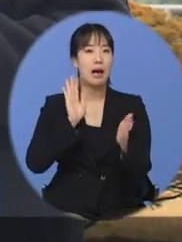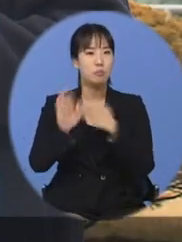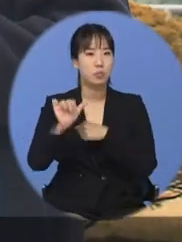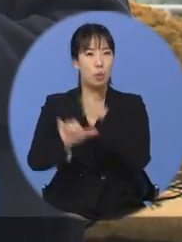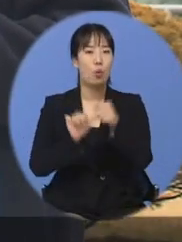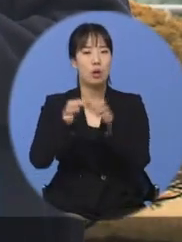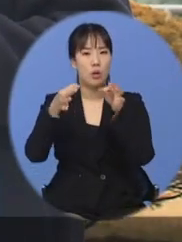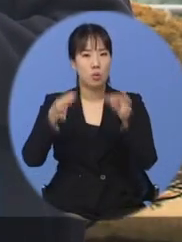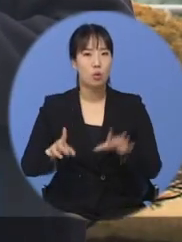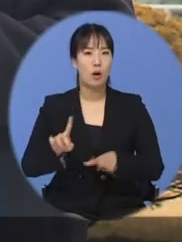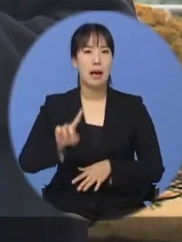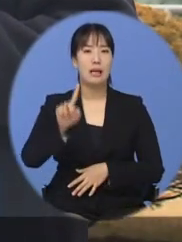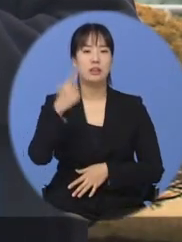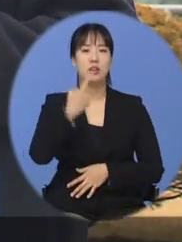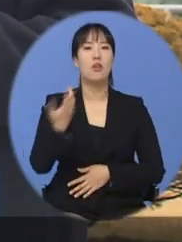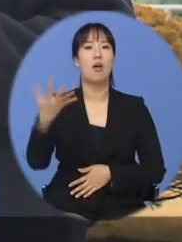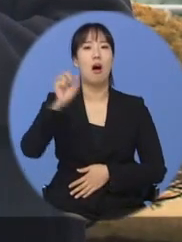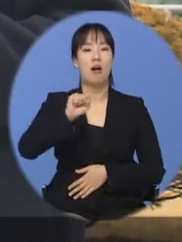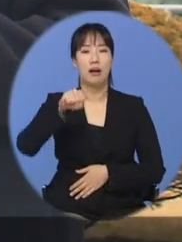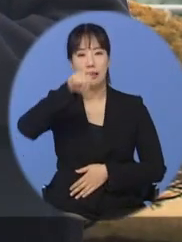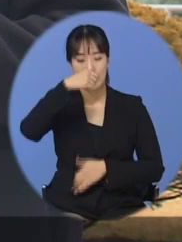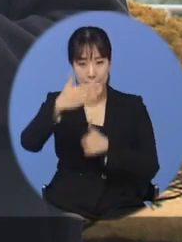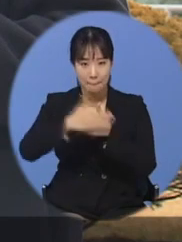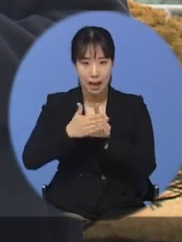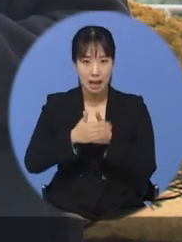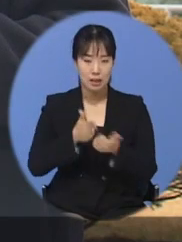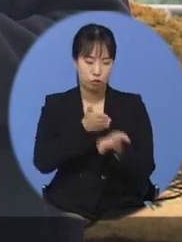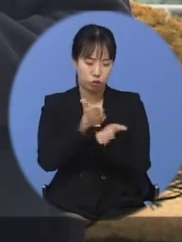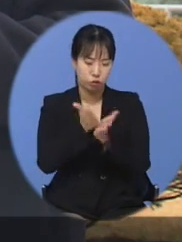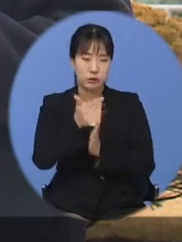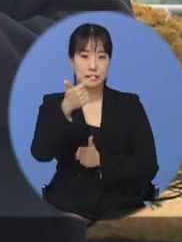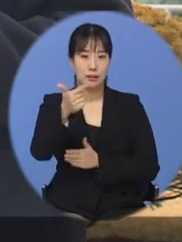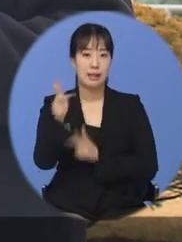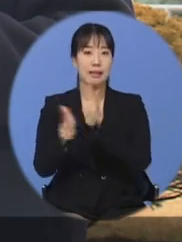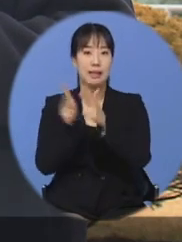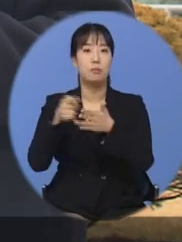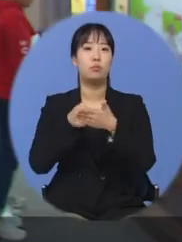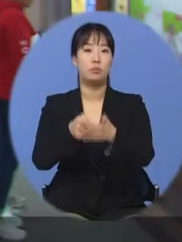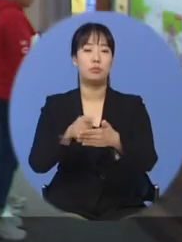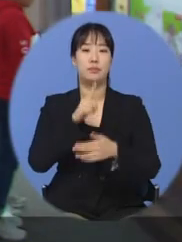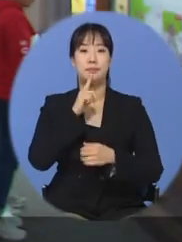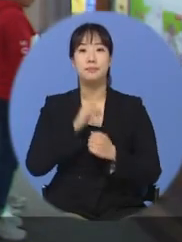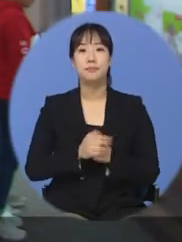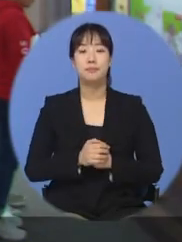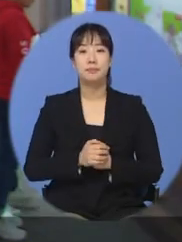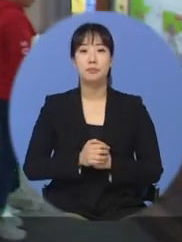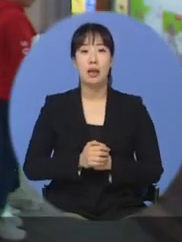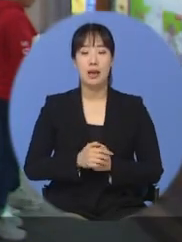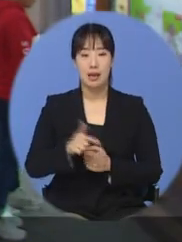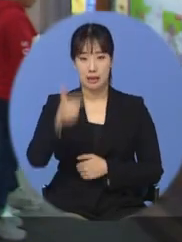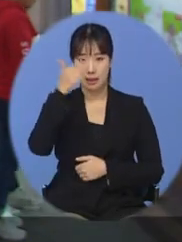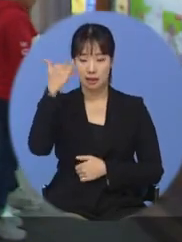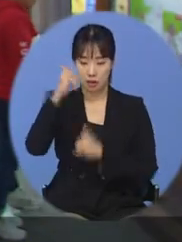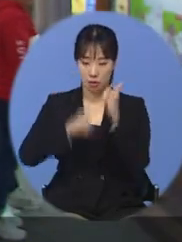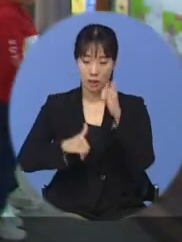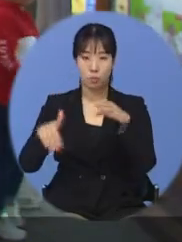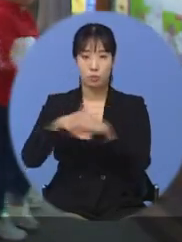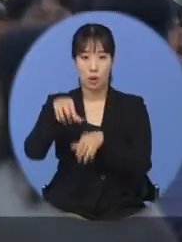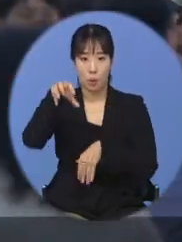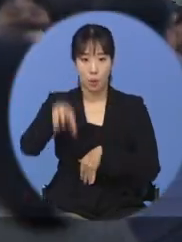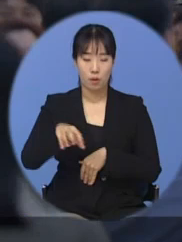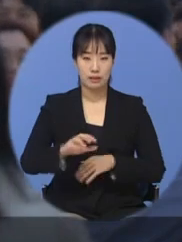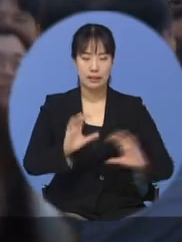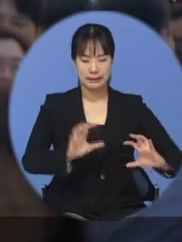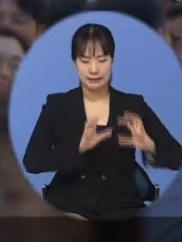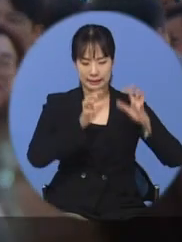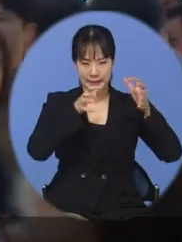1,000억 원을 지원받는 목포시는 6개의 핵심 사업을 추진하기로 했습니다. 우선 근대 역사 문화공간을